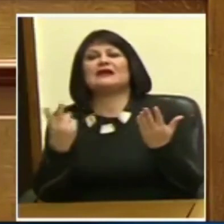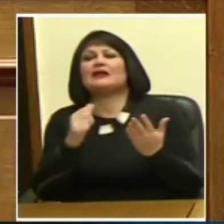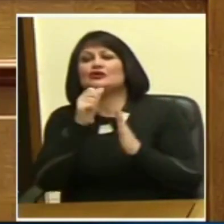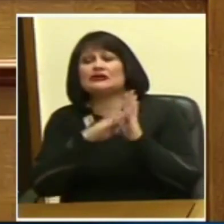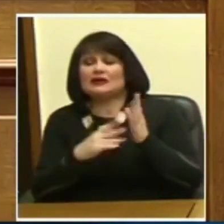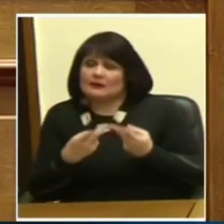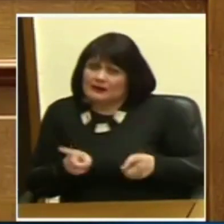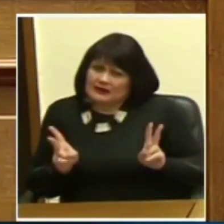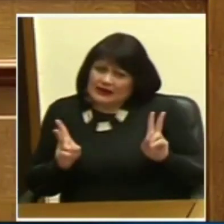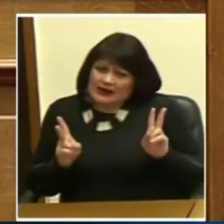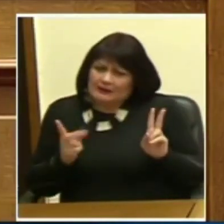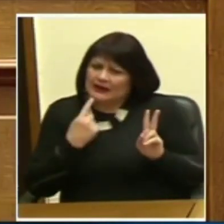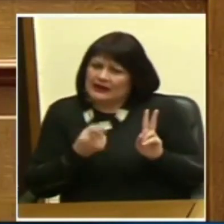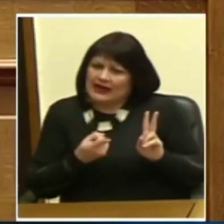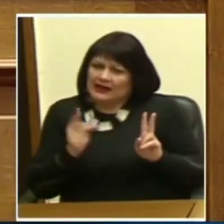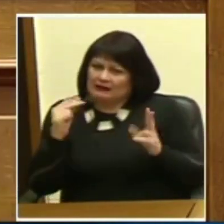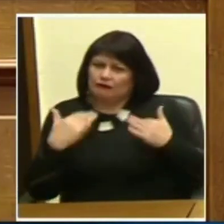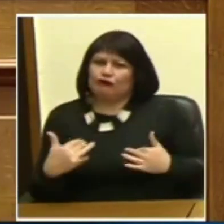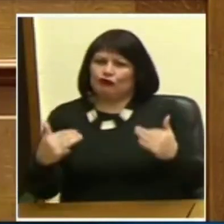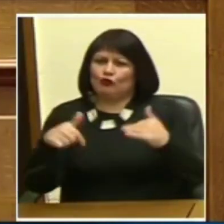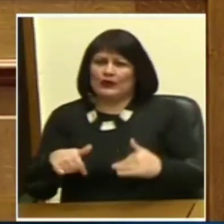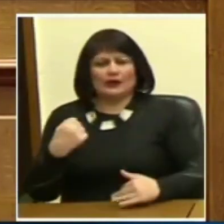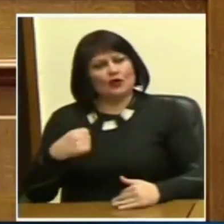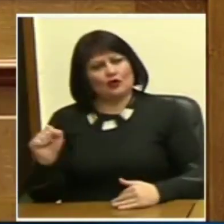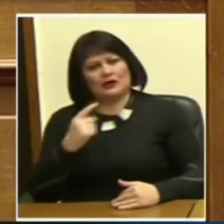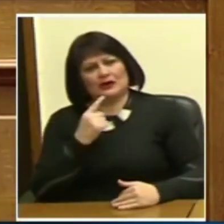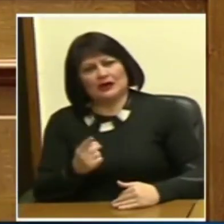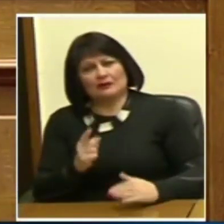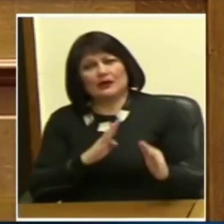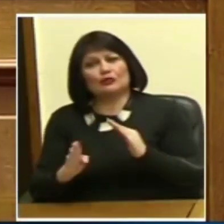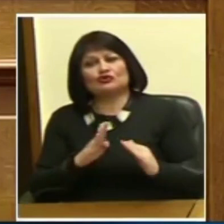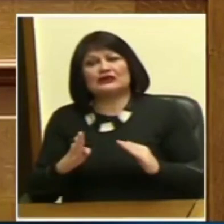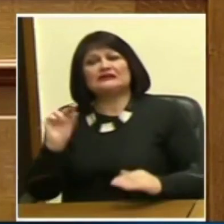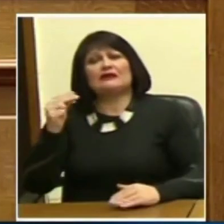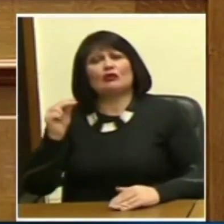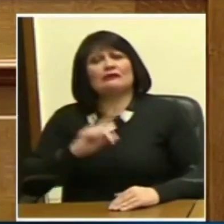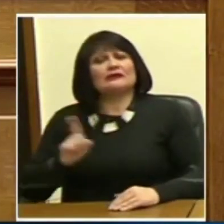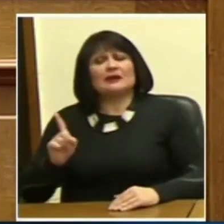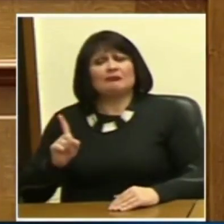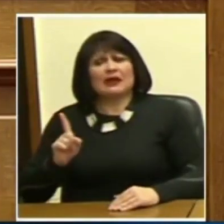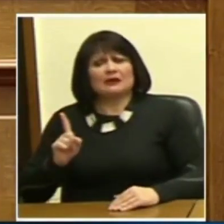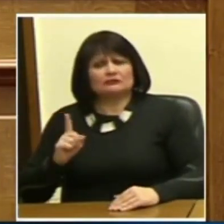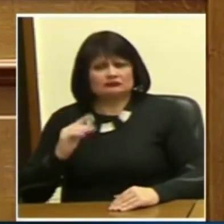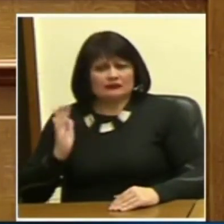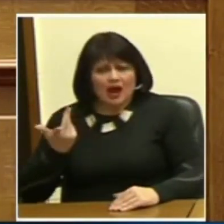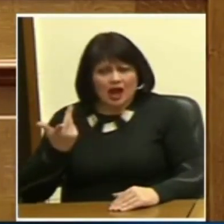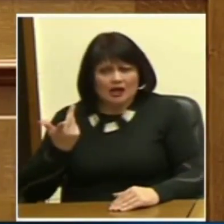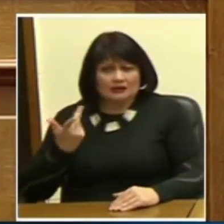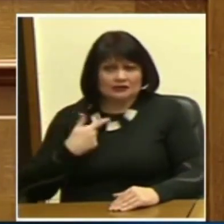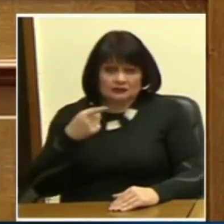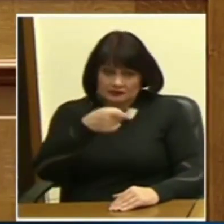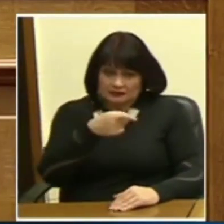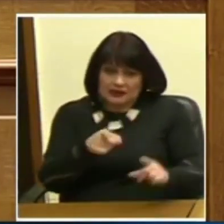επιτρέπει στο Ελληνικό Κοινοβούλιο να αρνηθεί την άρση ασυλίας ενός βουλευτή μόνο εφόσον οι αποδεδόμενες σε αυτόν πράξεις